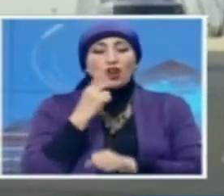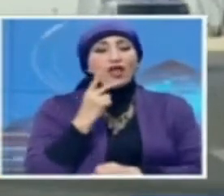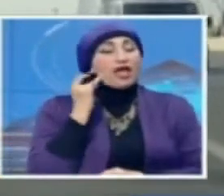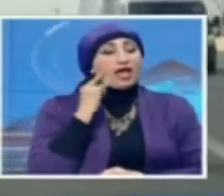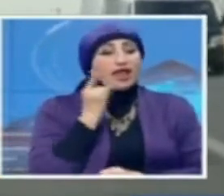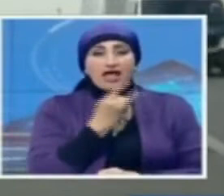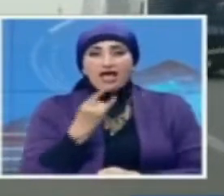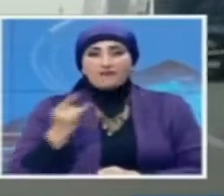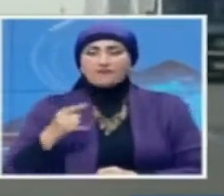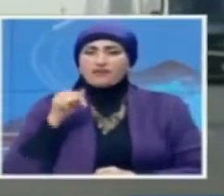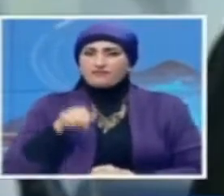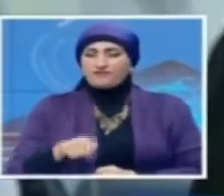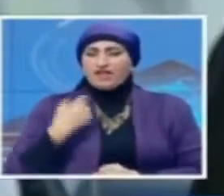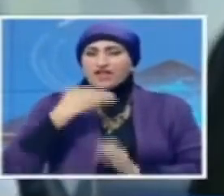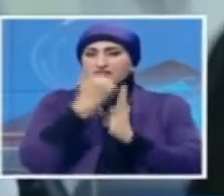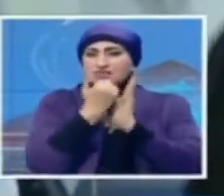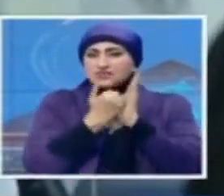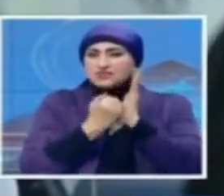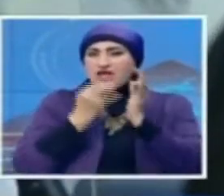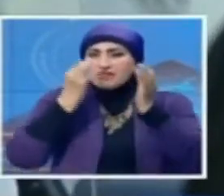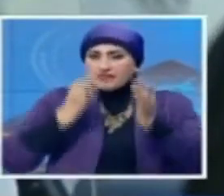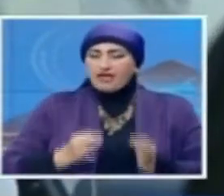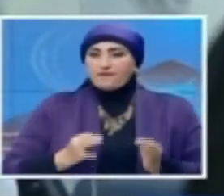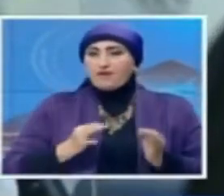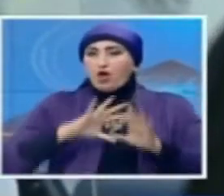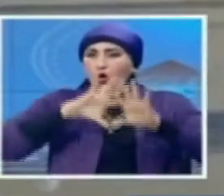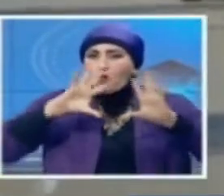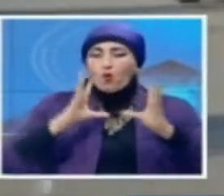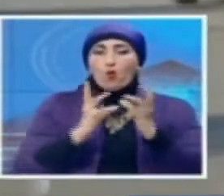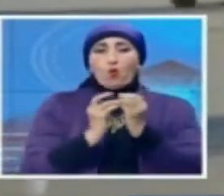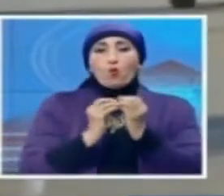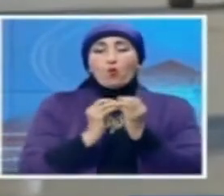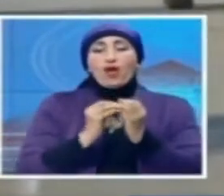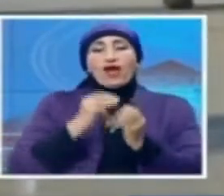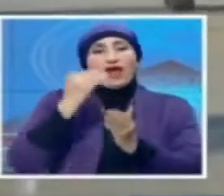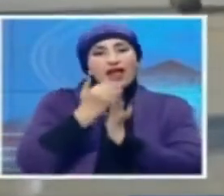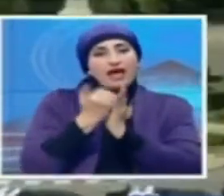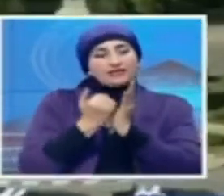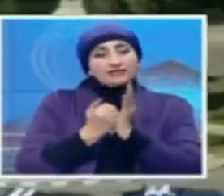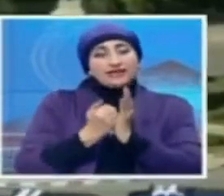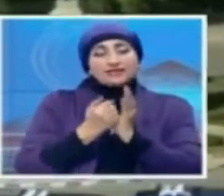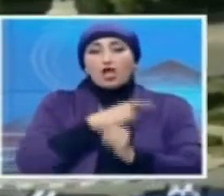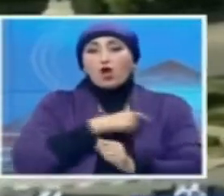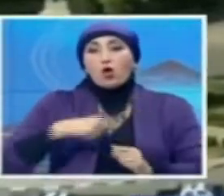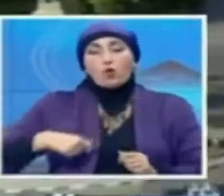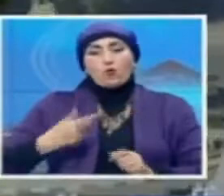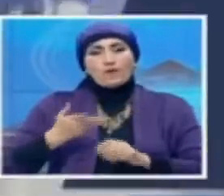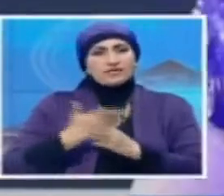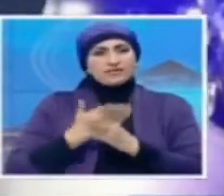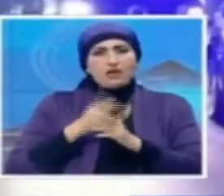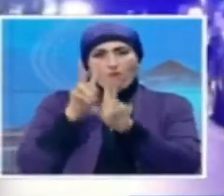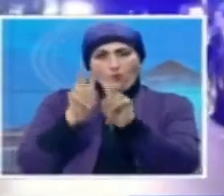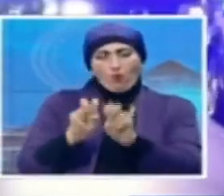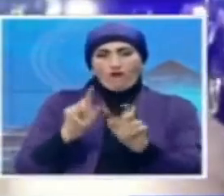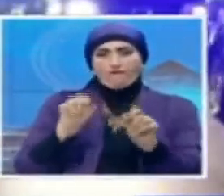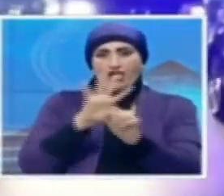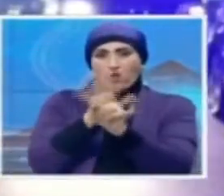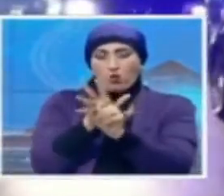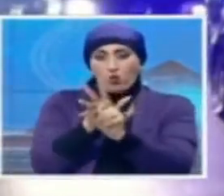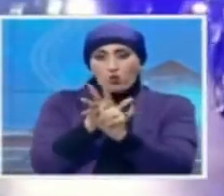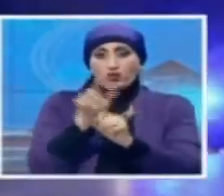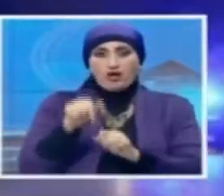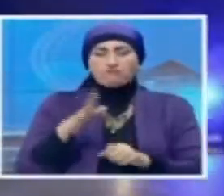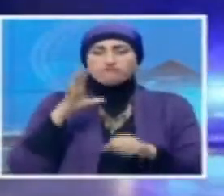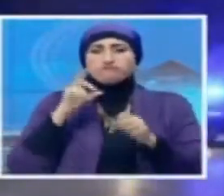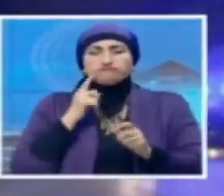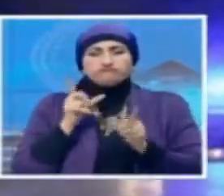ففي إطار تنفيذ إجراءات الخطة الشاملة التي أعدتها الدولة للحد من انتشار فيروس كورونا،